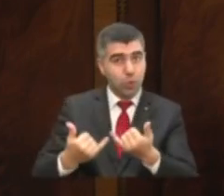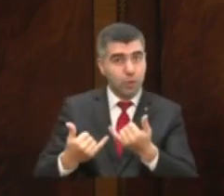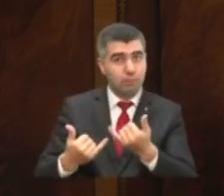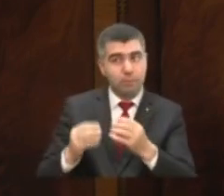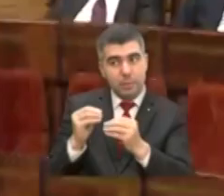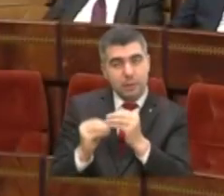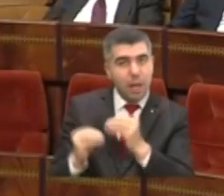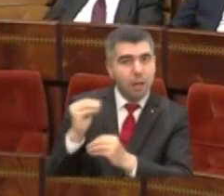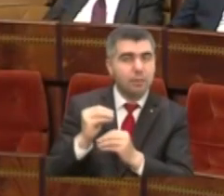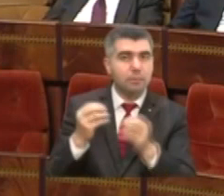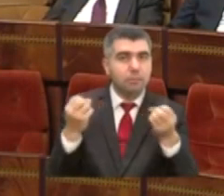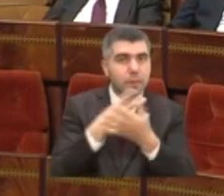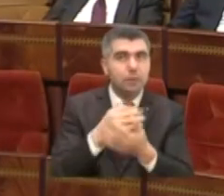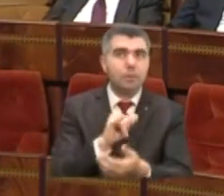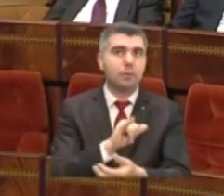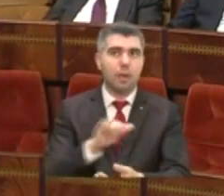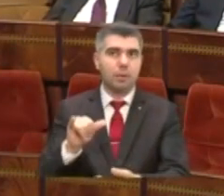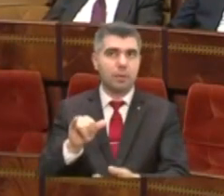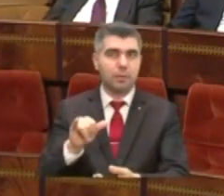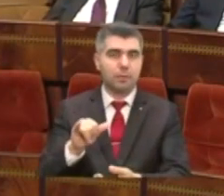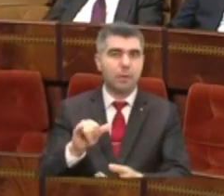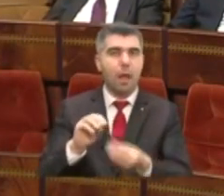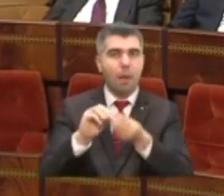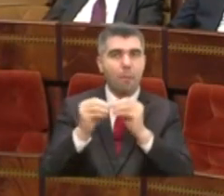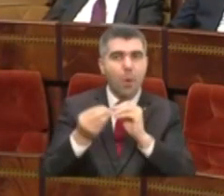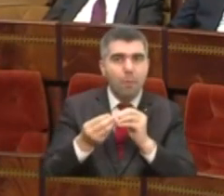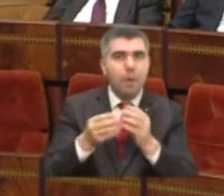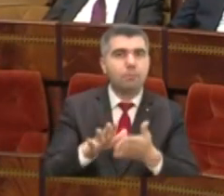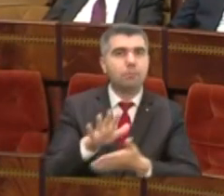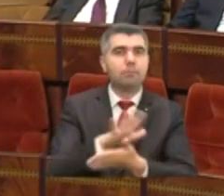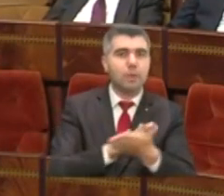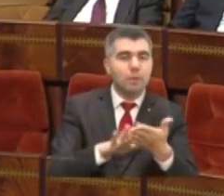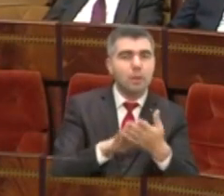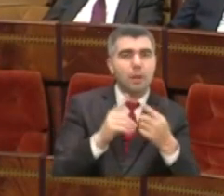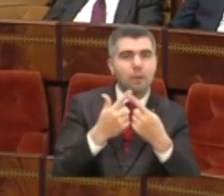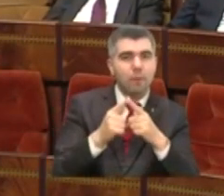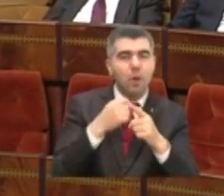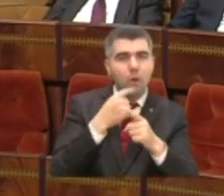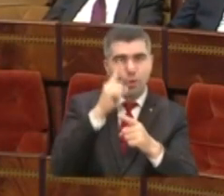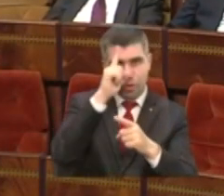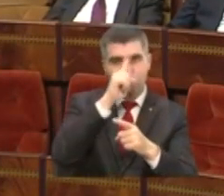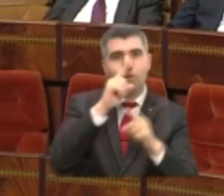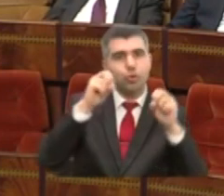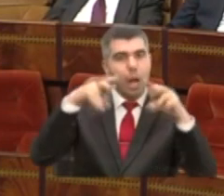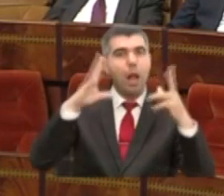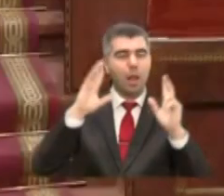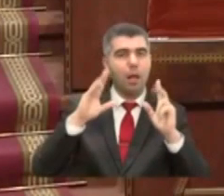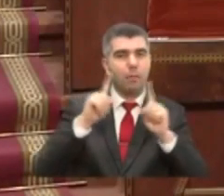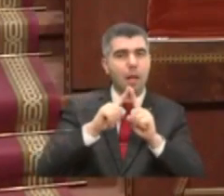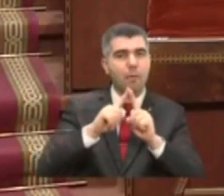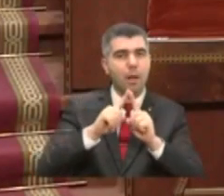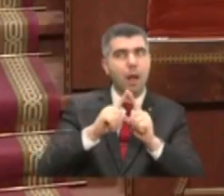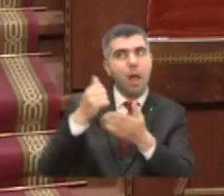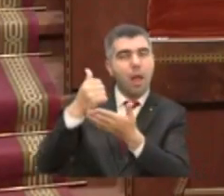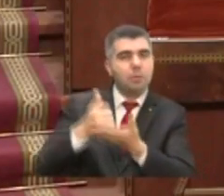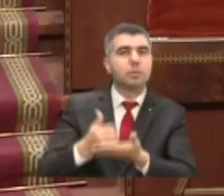ندبر الإشكالات الموجودة اليوم، فهي إشكالات متطابقة. أسأل الله أن يوفقنا لما فيه الخير. على كل حال